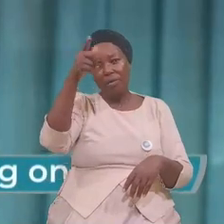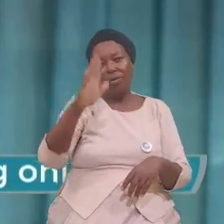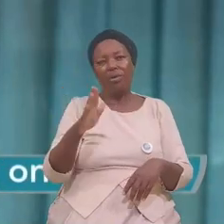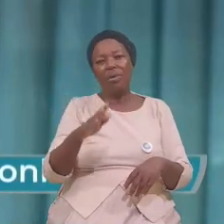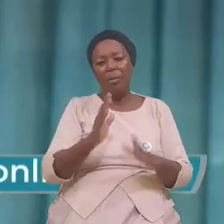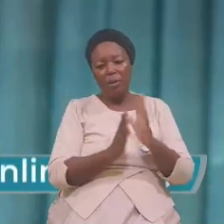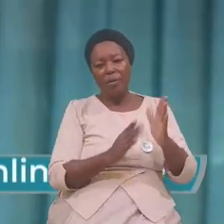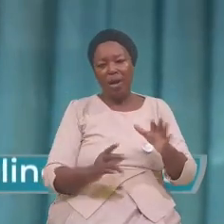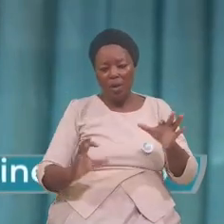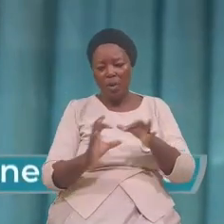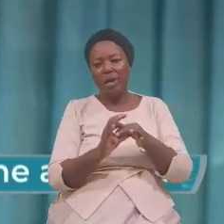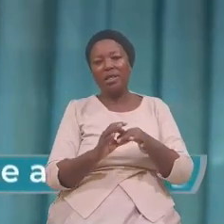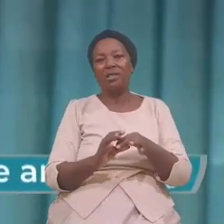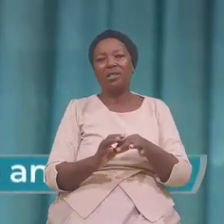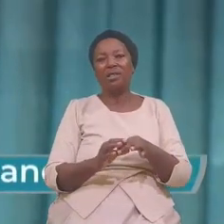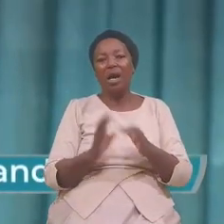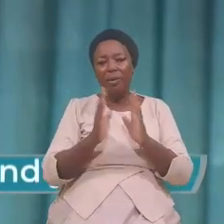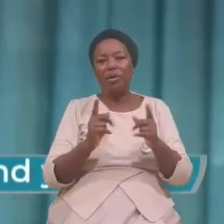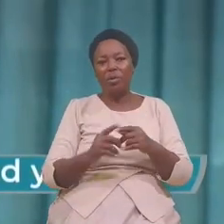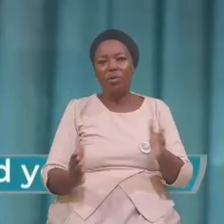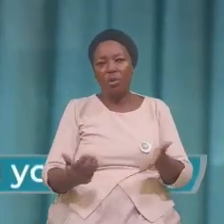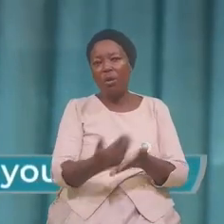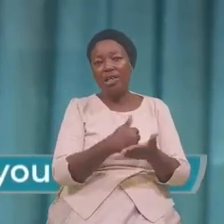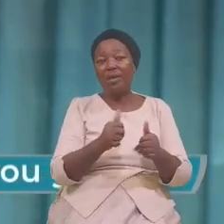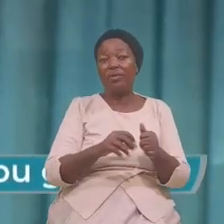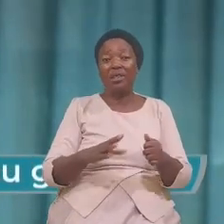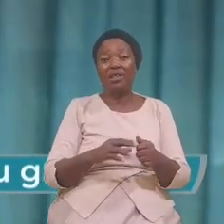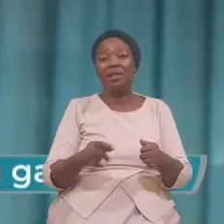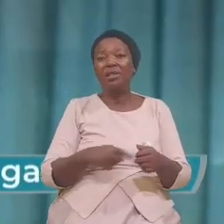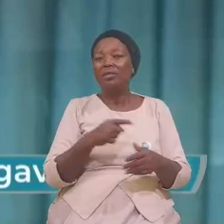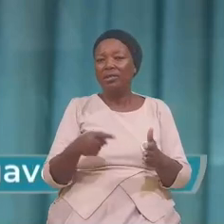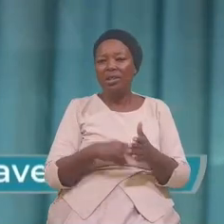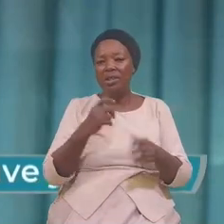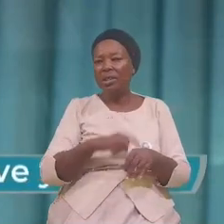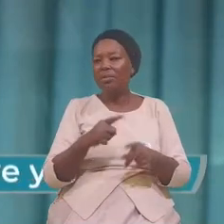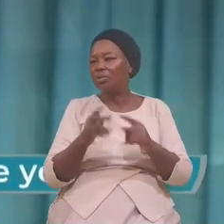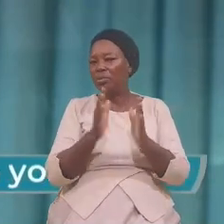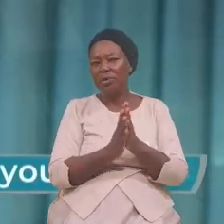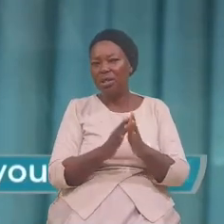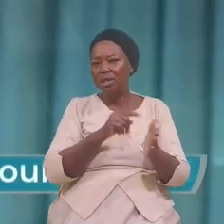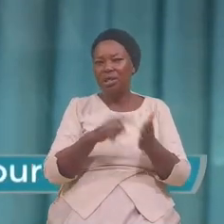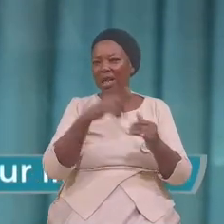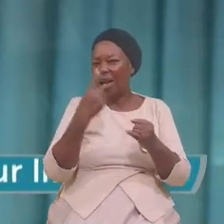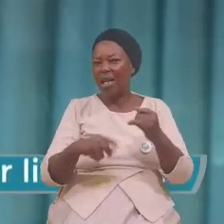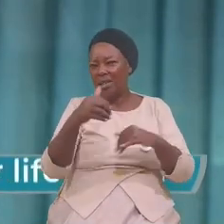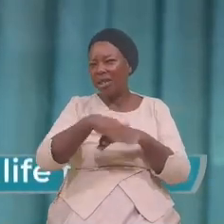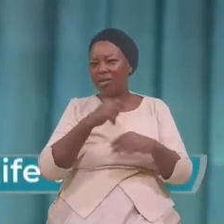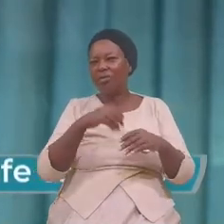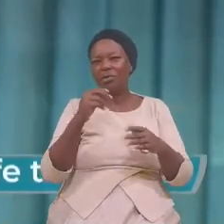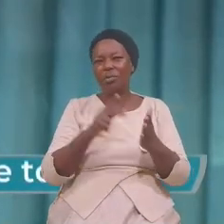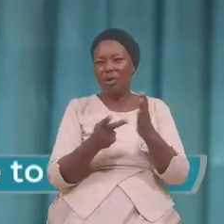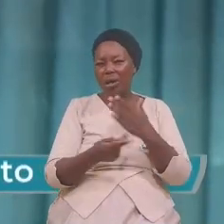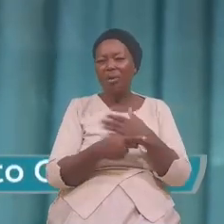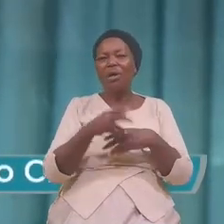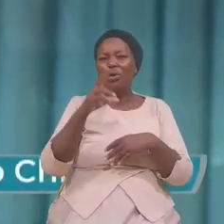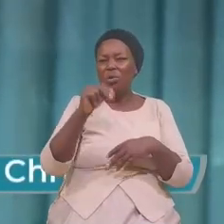Connecte-toi pour prendre. C'est le moment de la prière. C'est la dernière nuit du programme. Il n'y a pas de